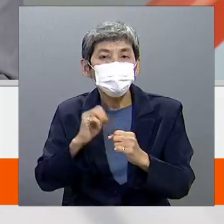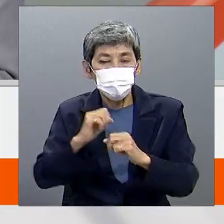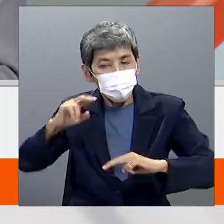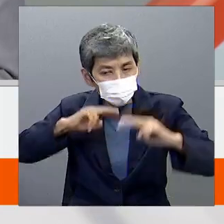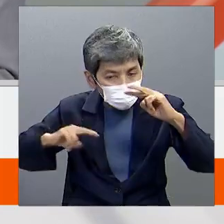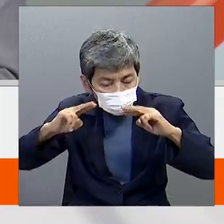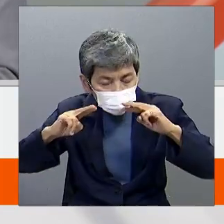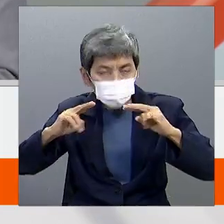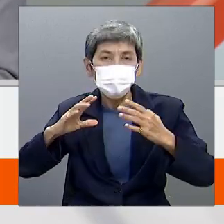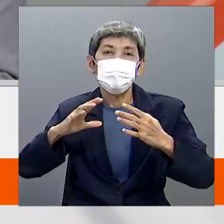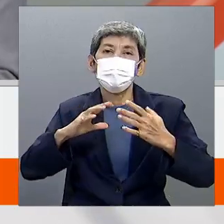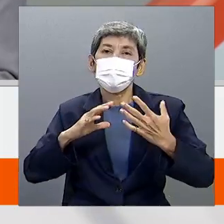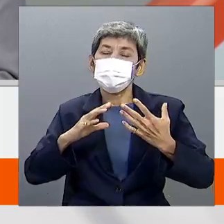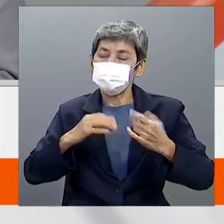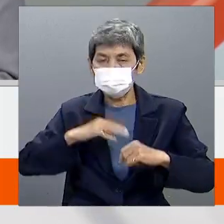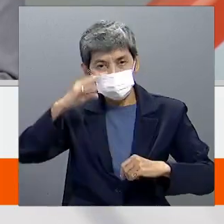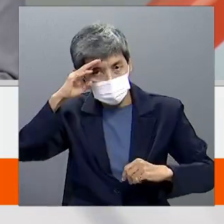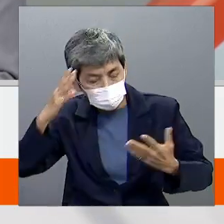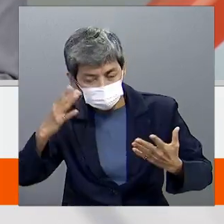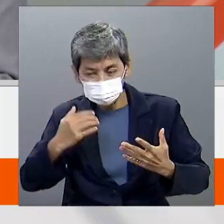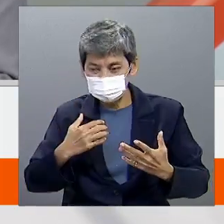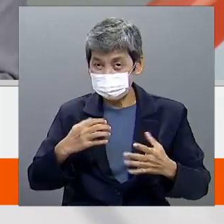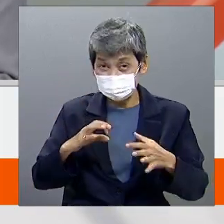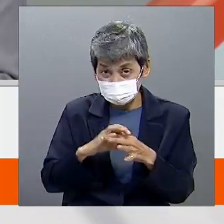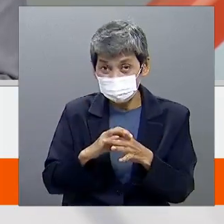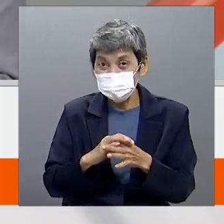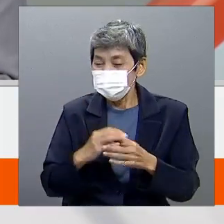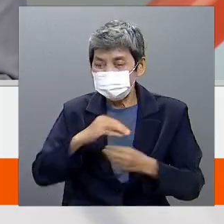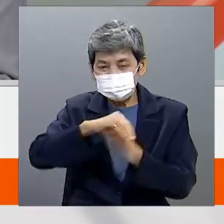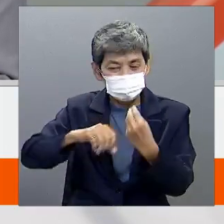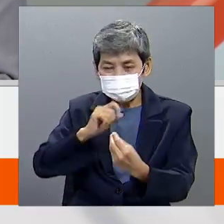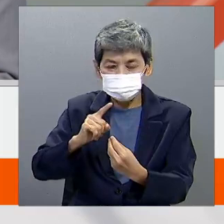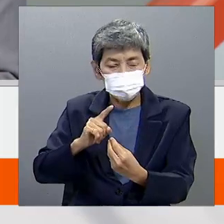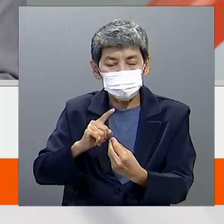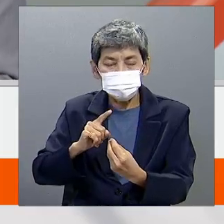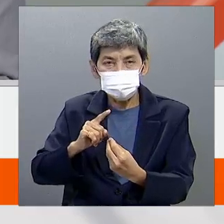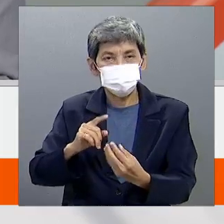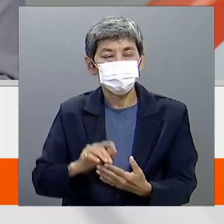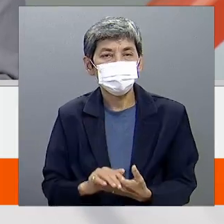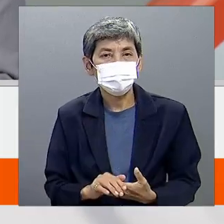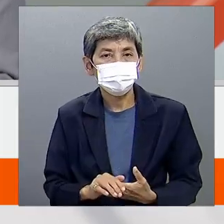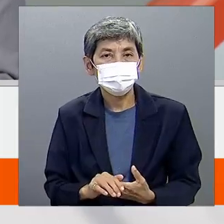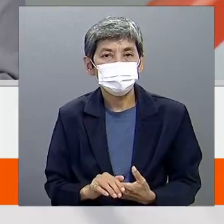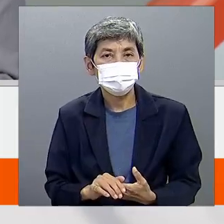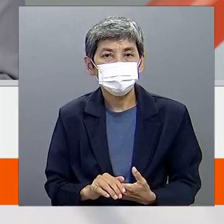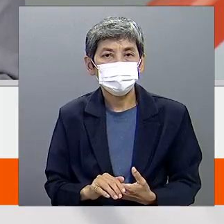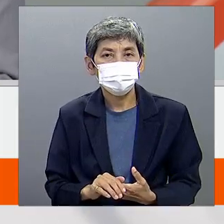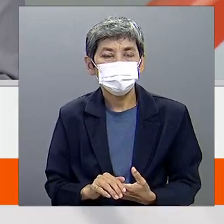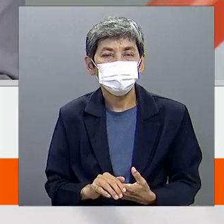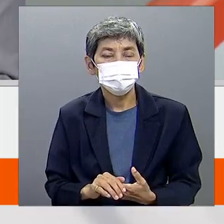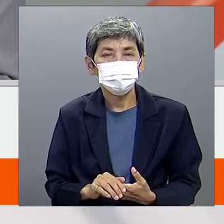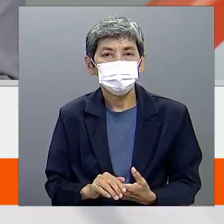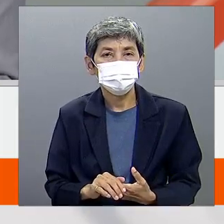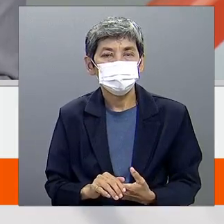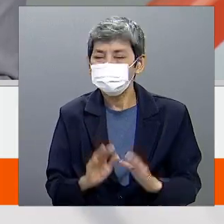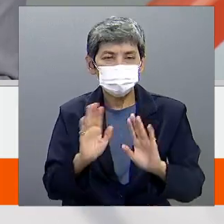มั่นคงมากกว่าการจะหยิบยกมาตรการในทางเศรษฐกิจมาจัดการกับไต้หวันแบบนั้นหรือเปล่าคะ ไม่ได้ครับมาตร